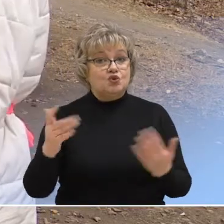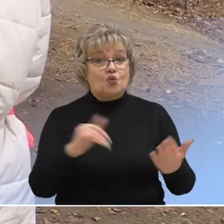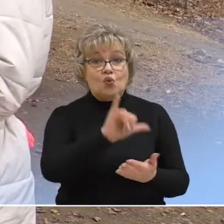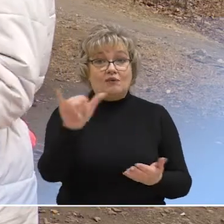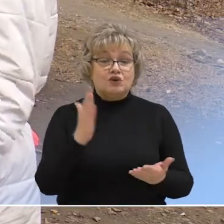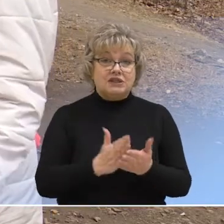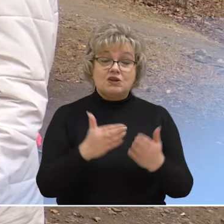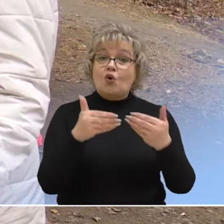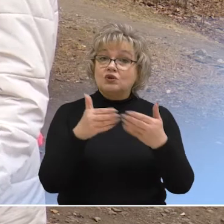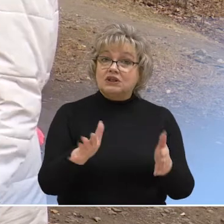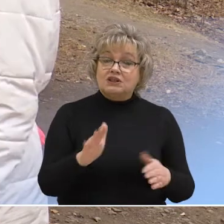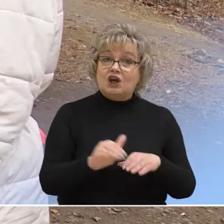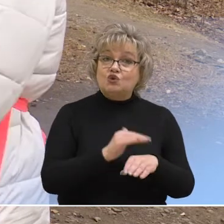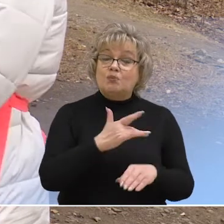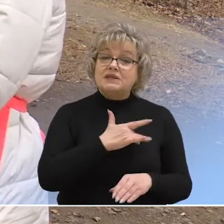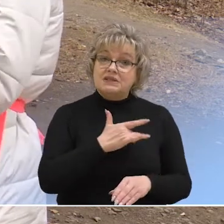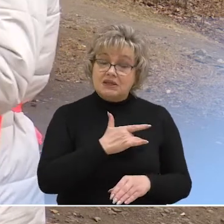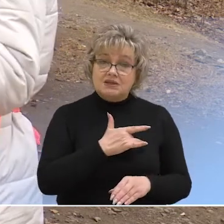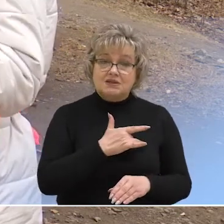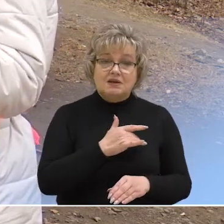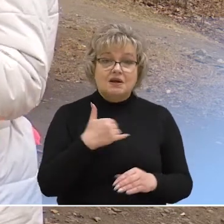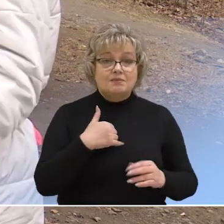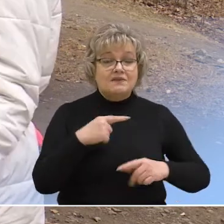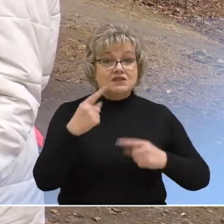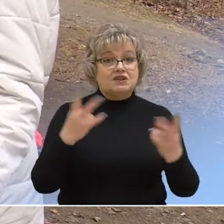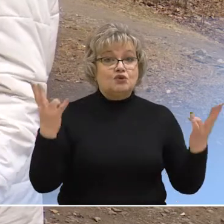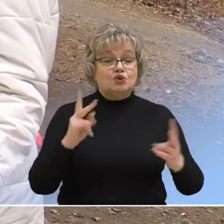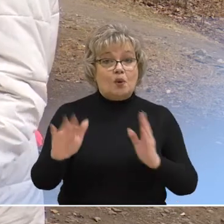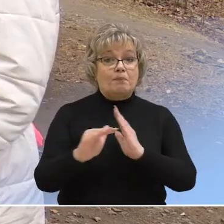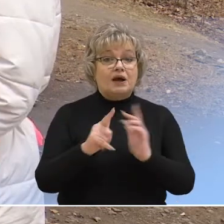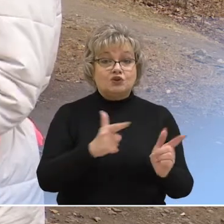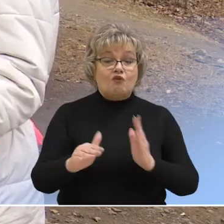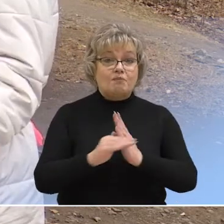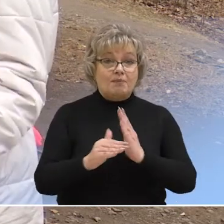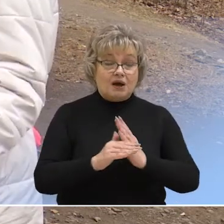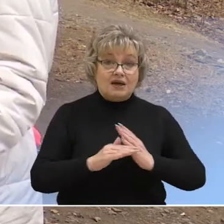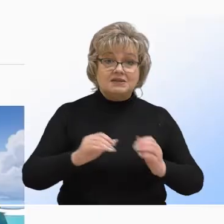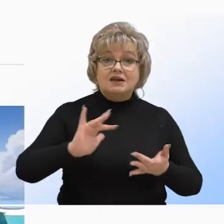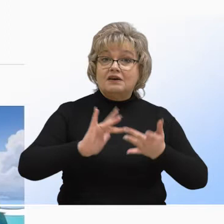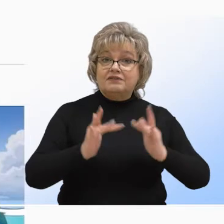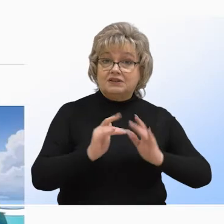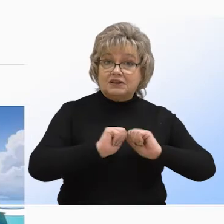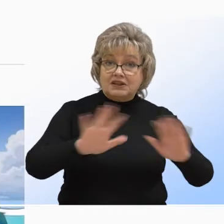есть такое открытое доброе сердце. Мы всегда нуждаемся в тех, кто готов помогать нам вести соцсети,